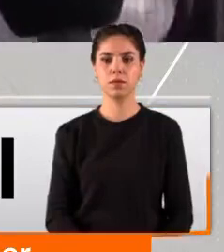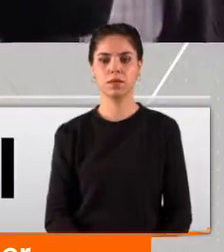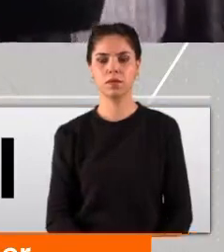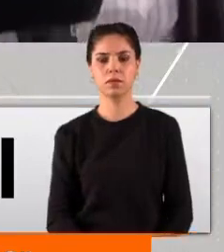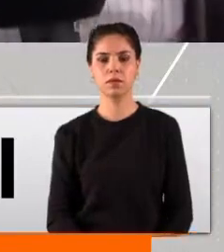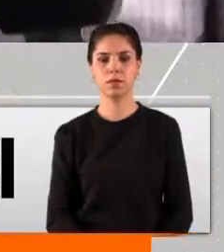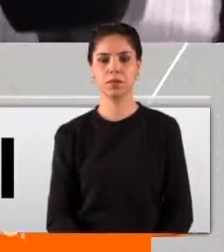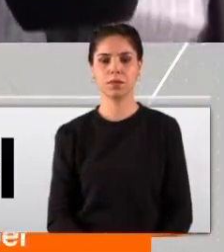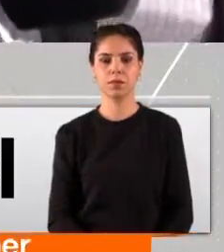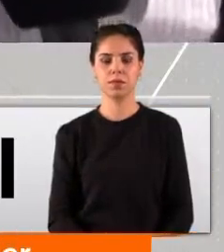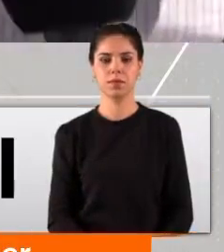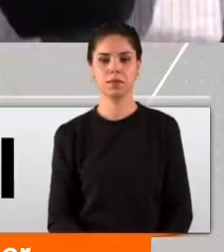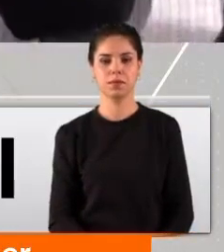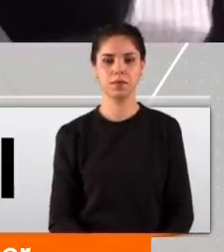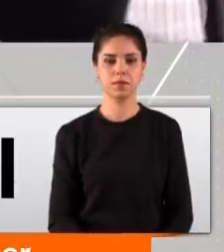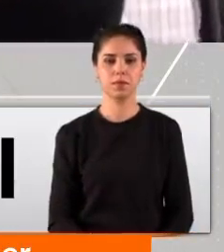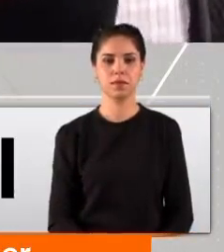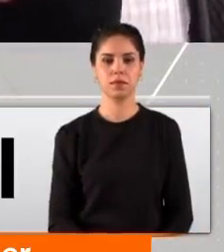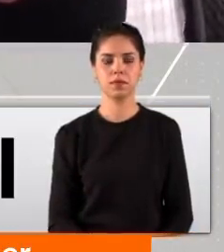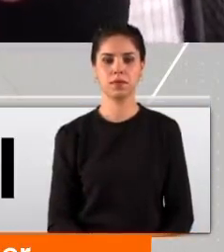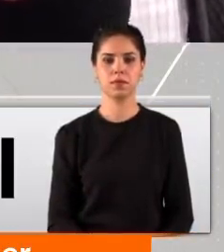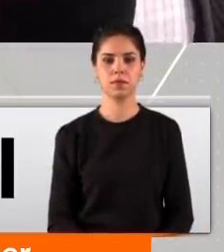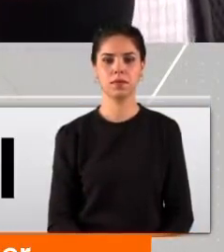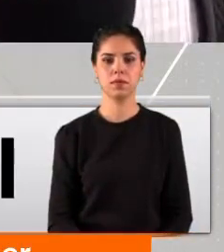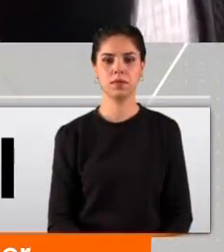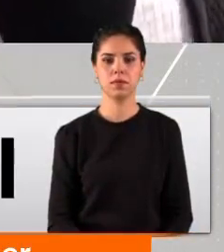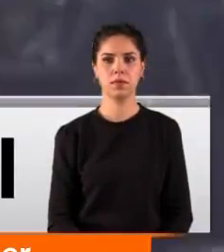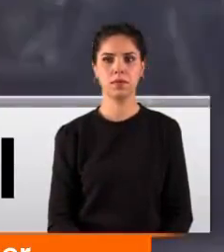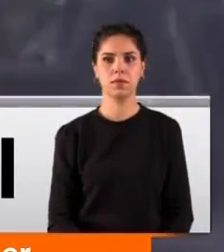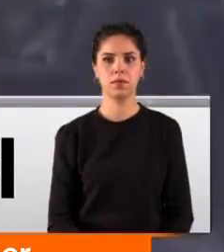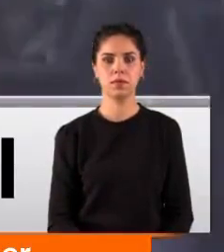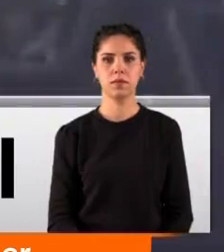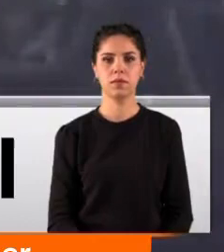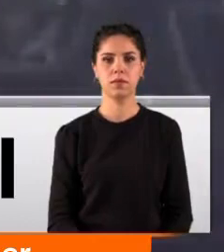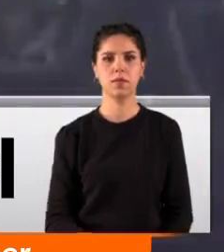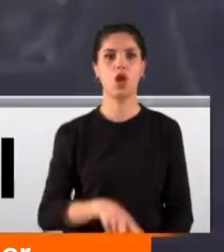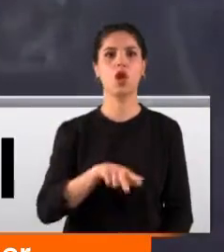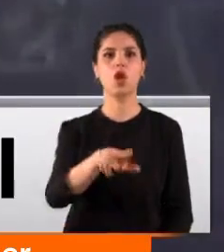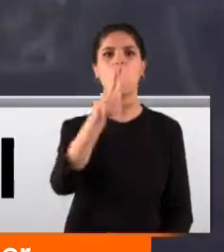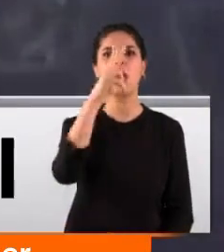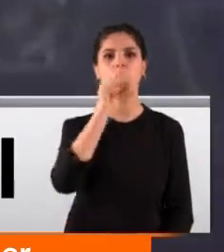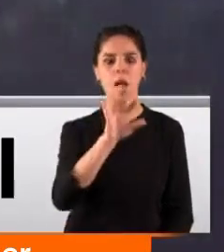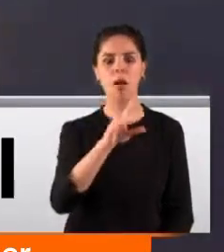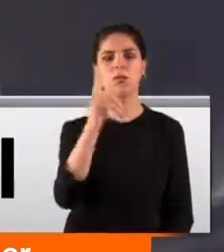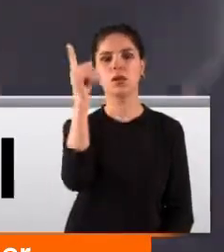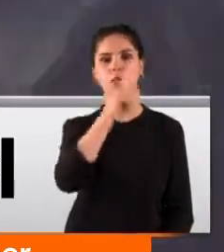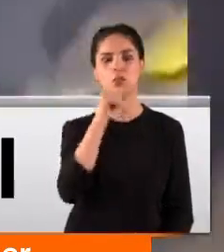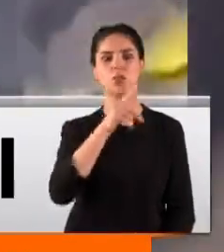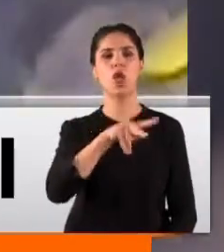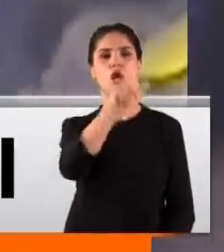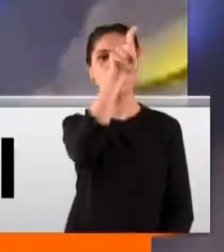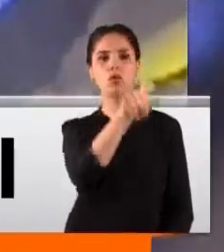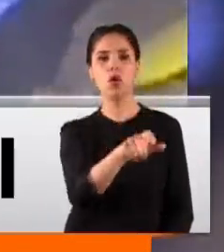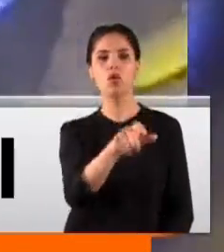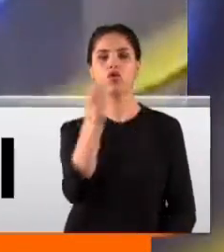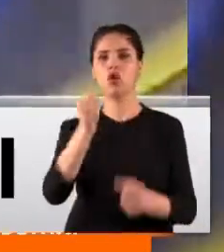Valla nasıl tarif edeyim, taksim mi diyeyim artık, ne diyeyim, yumruk, bildiğin yumruk. Güzergahı beğenmedi, şoföre yumruk attı. Hıncını alamayınca